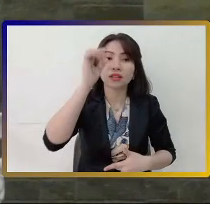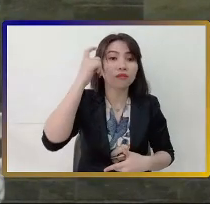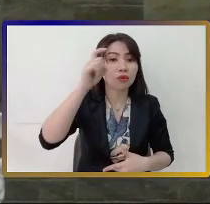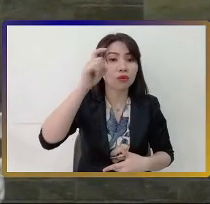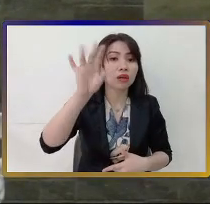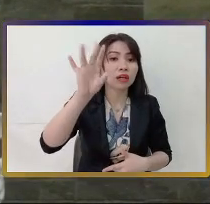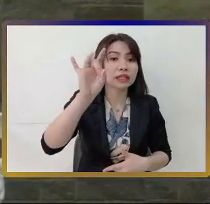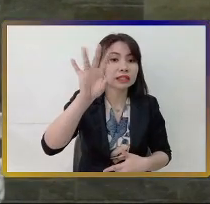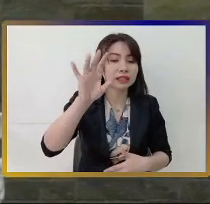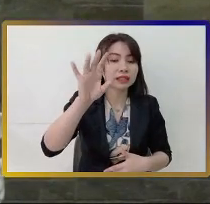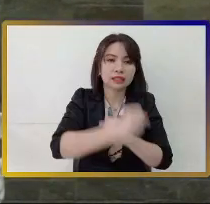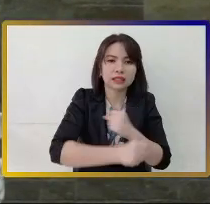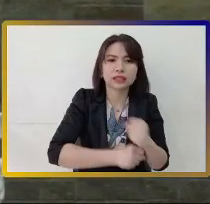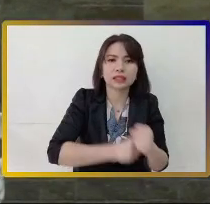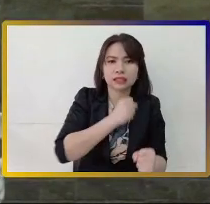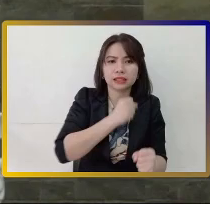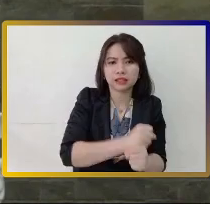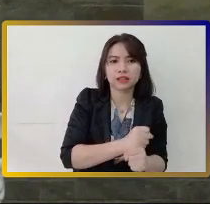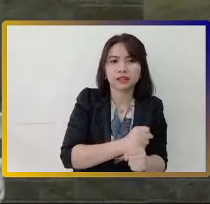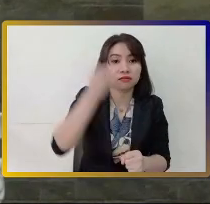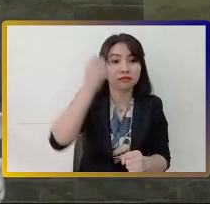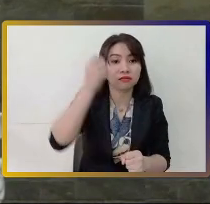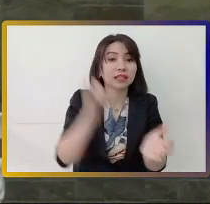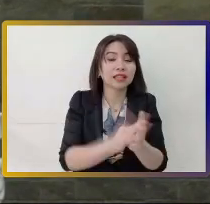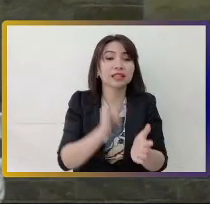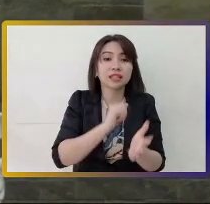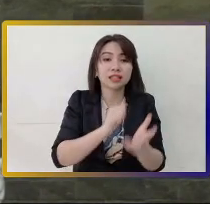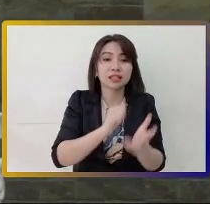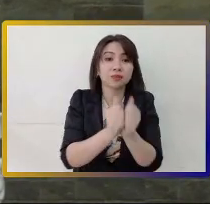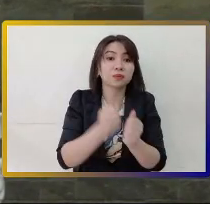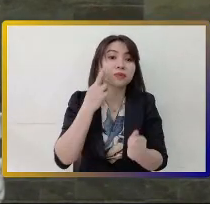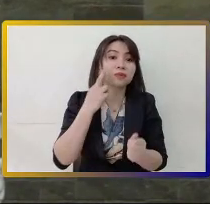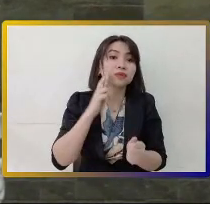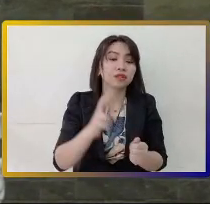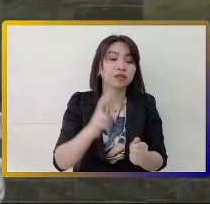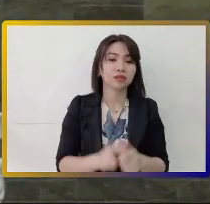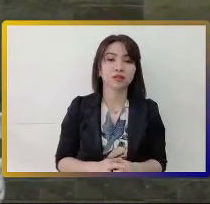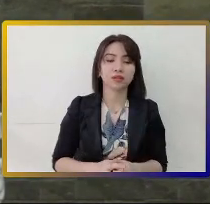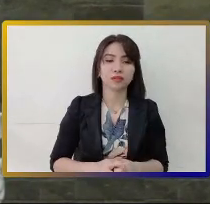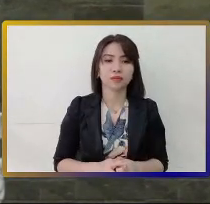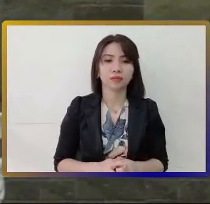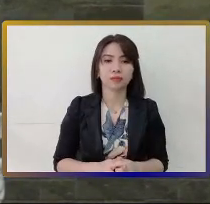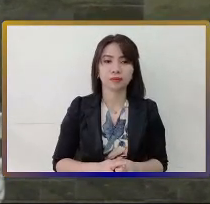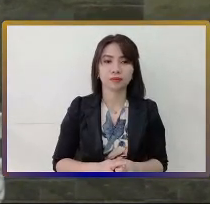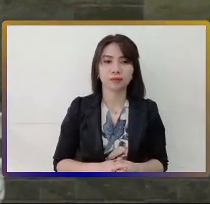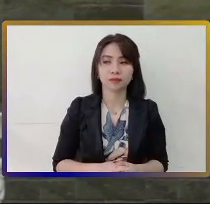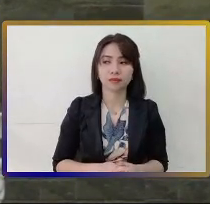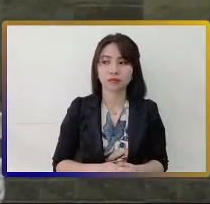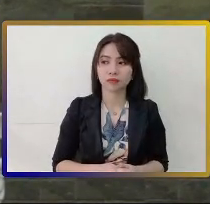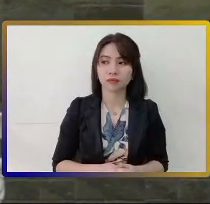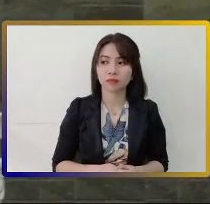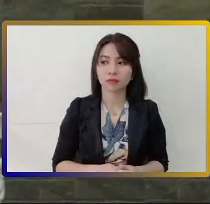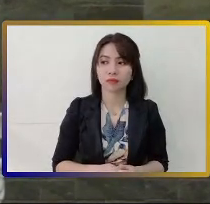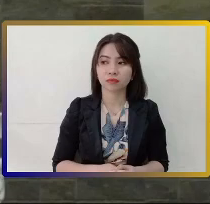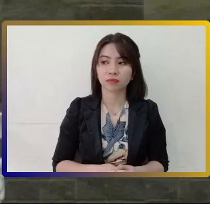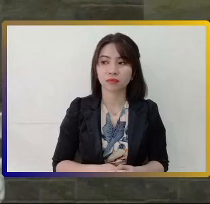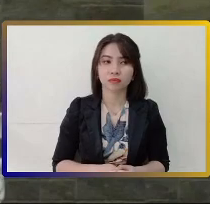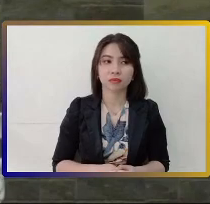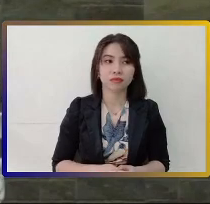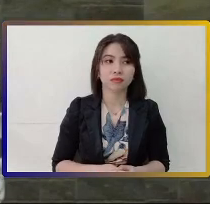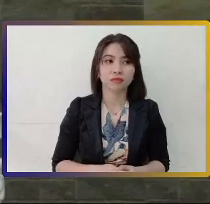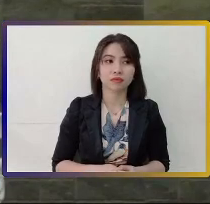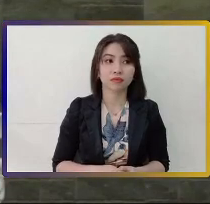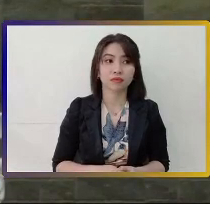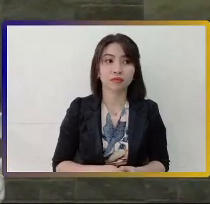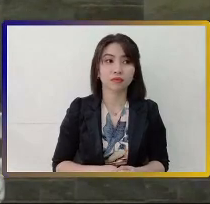ng disease, ng sakit na ito, ng espiritu, ng kung ano pamang dumapo sa kanya, mga kapatid.